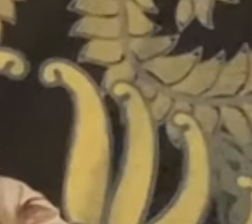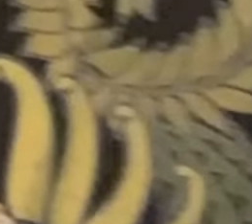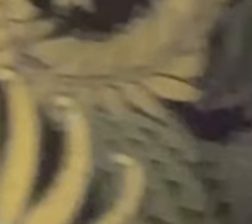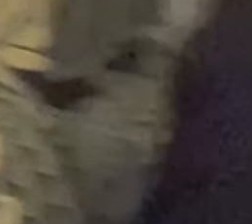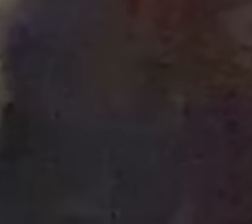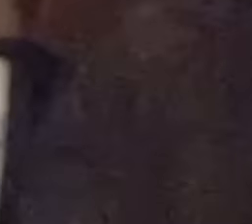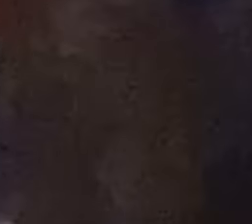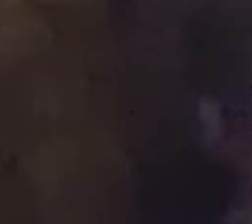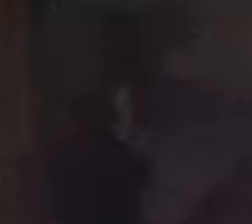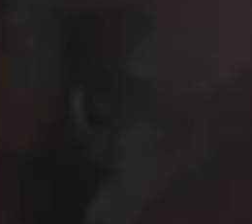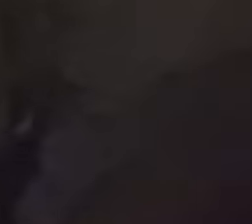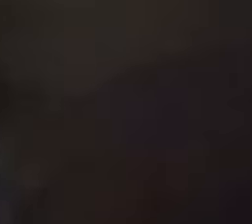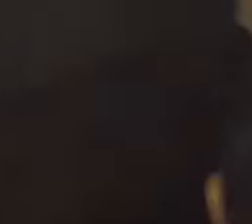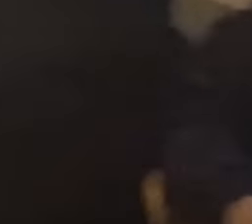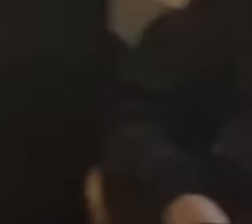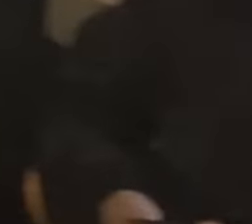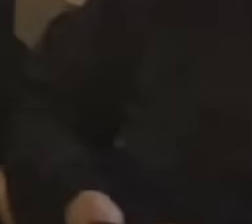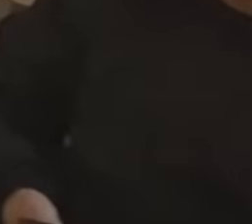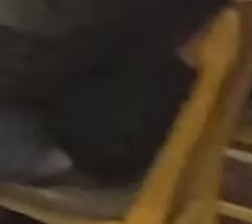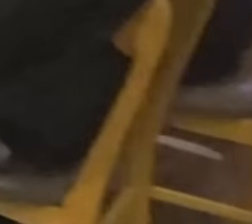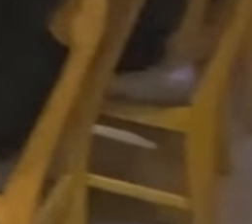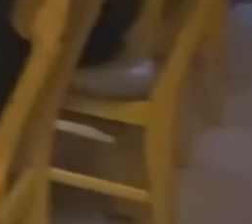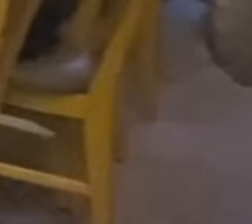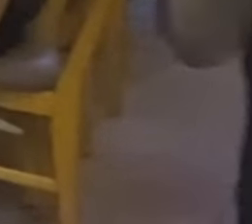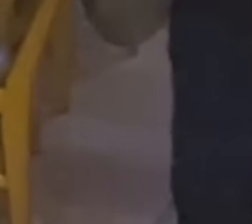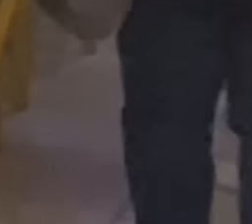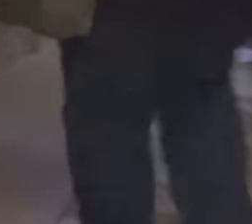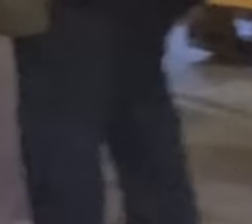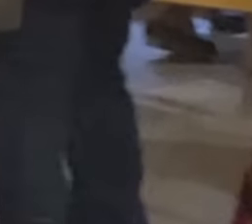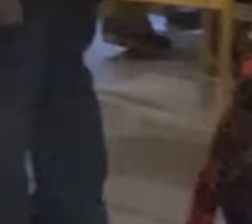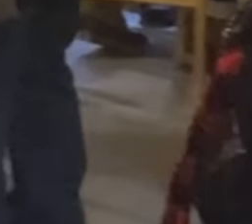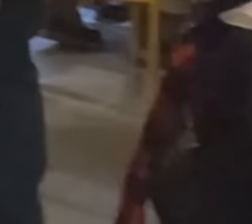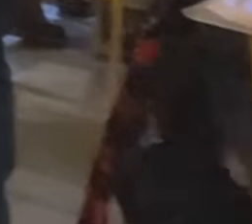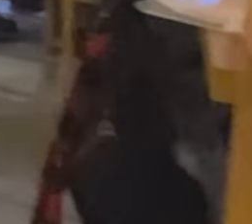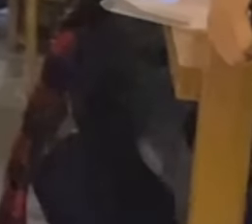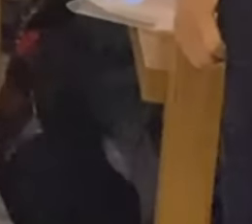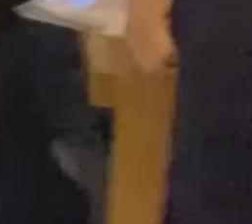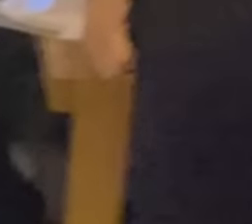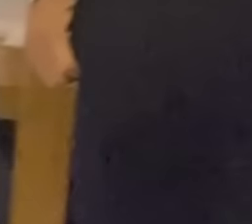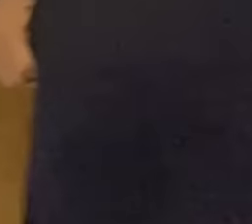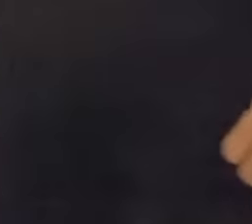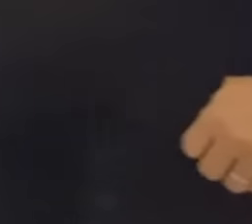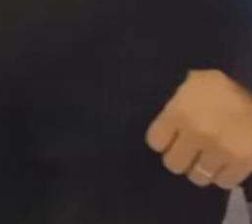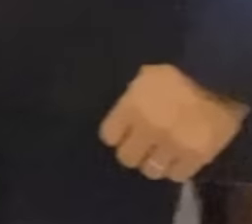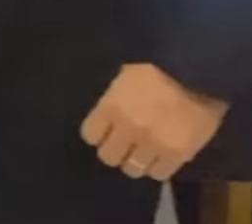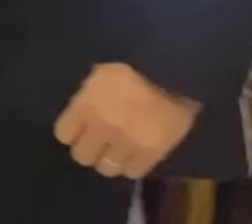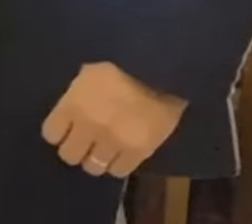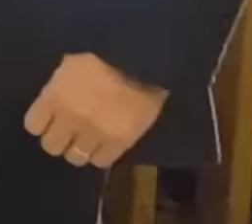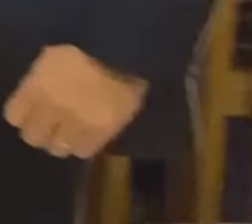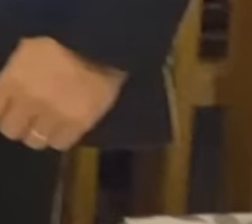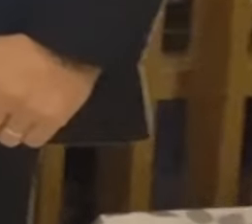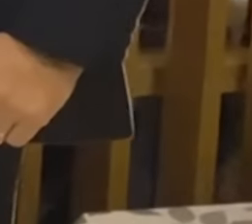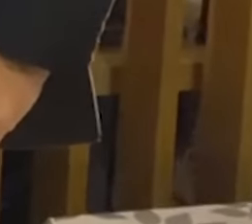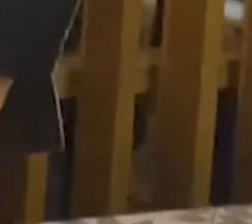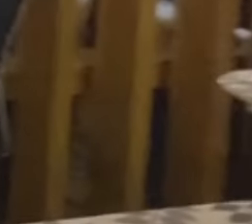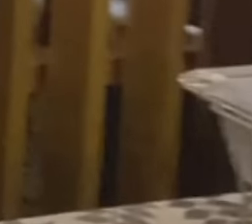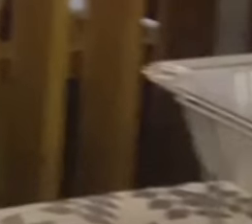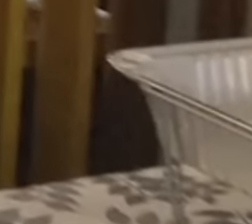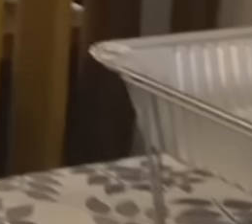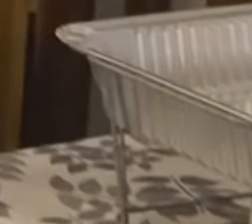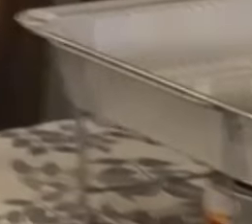ini baru pertama kalinya diselenggarakan di luar negeri. Acara ini digelar dalam bentuk mimbar bebas dan